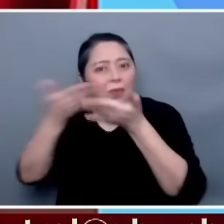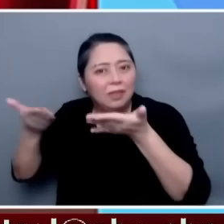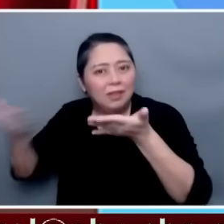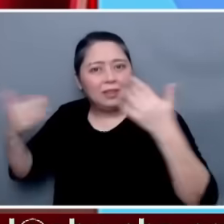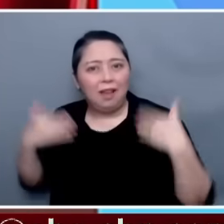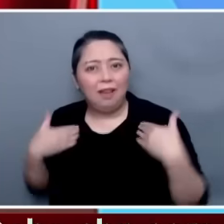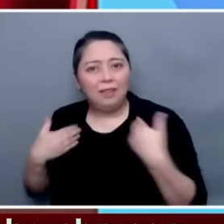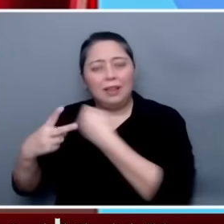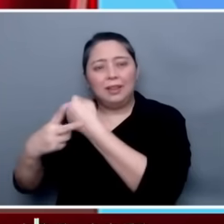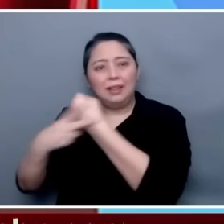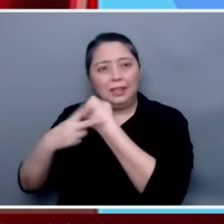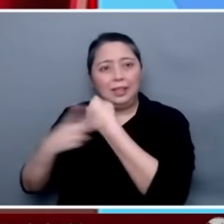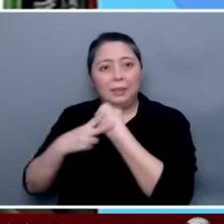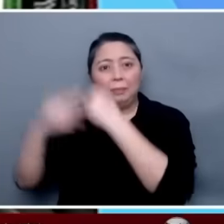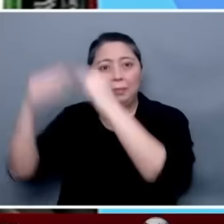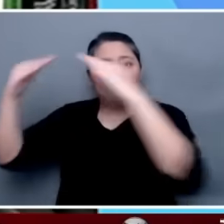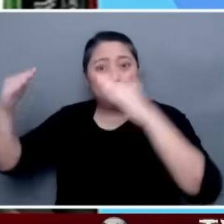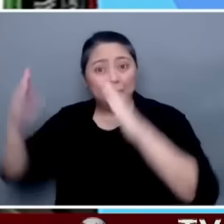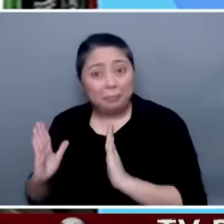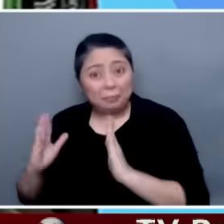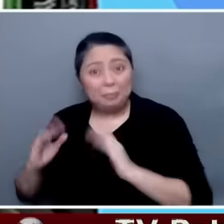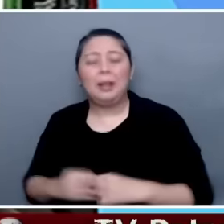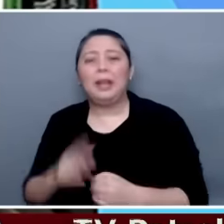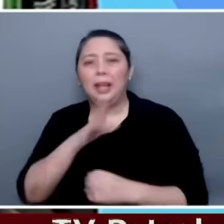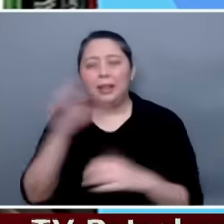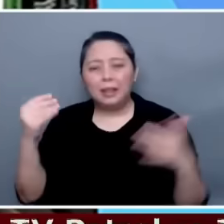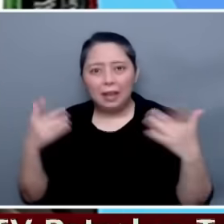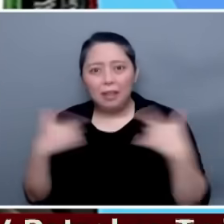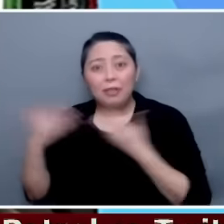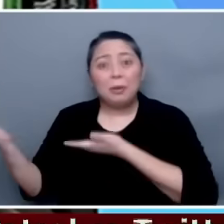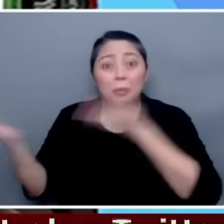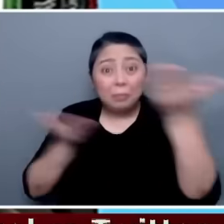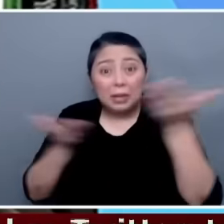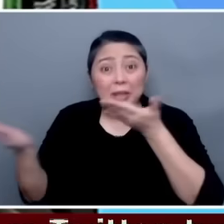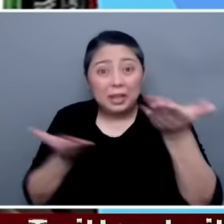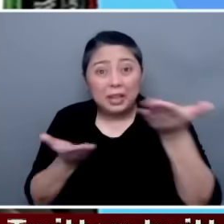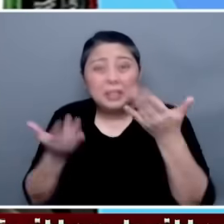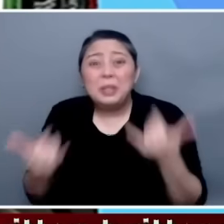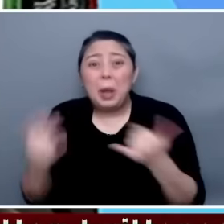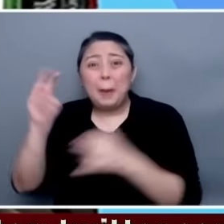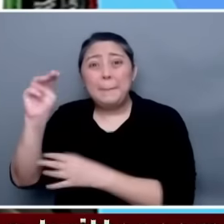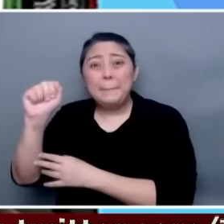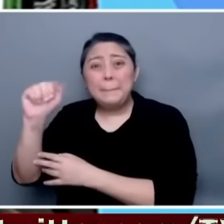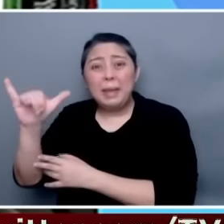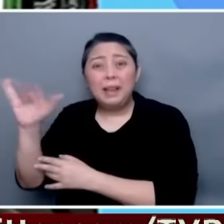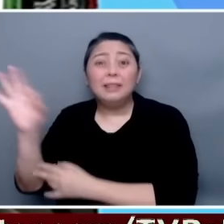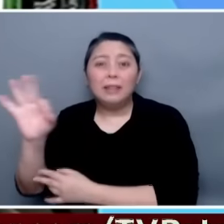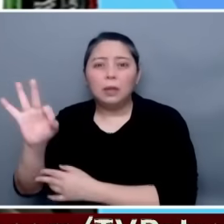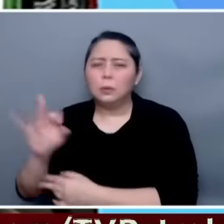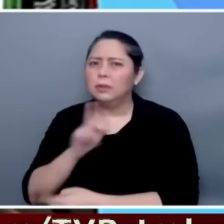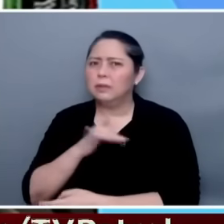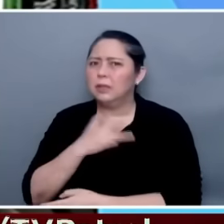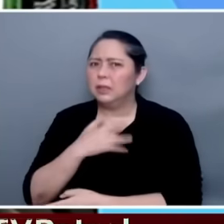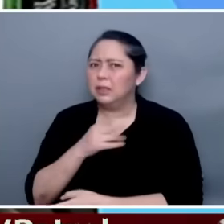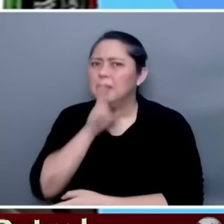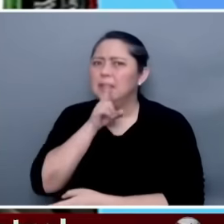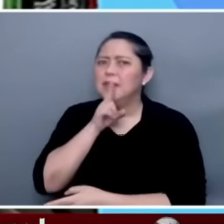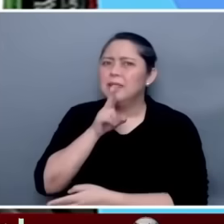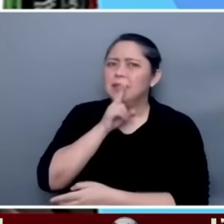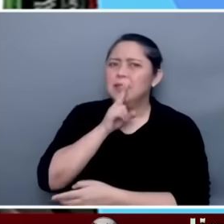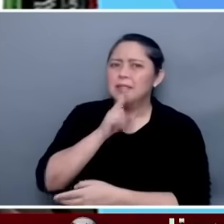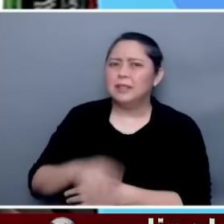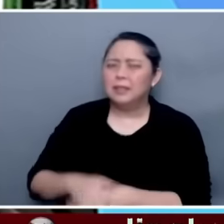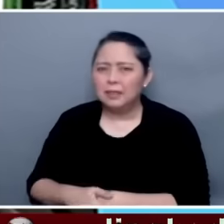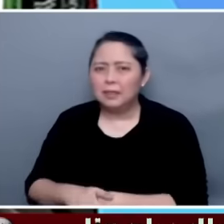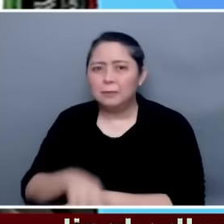Mayo 9, talagang magkakaroon ng pagdududa yung mga tao at huwag sanang umabot ito sa disenfranchisement to the